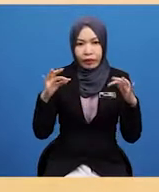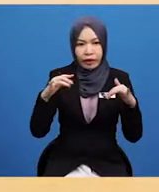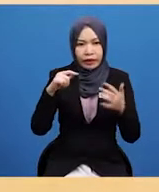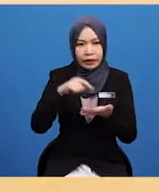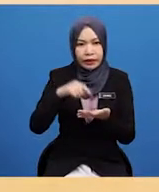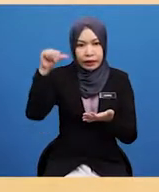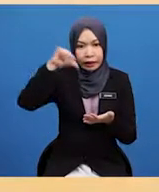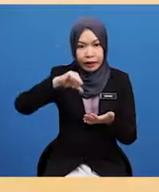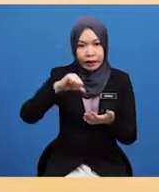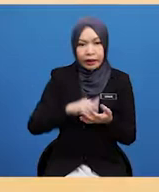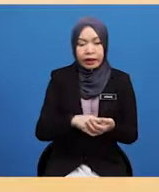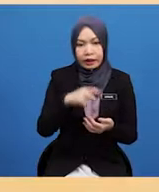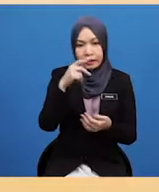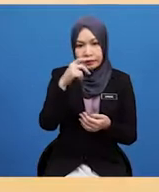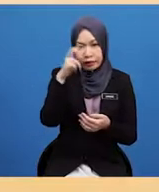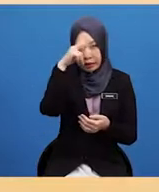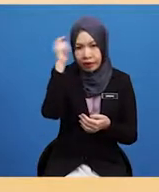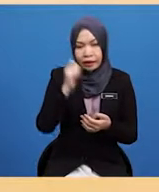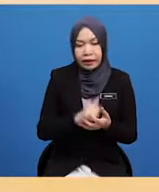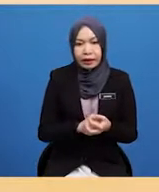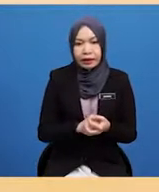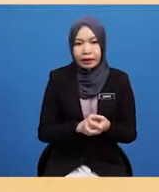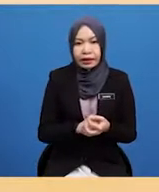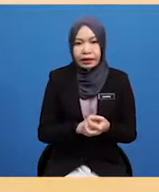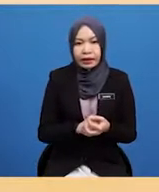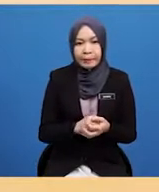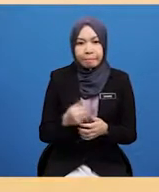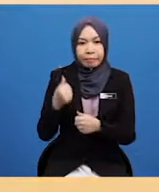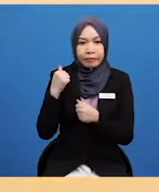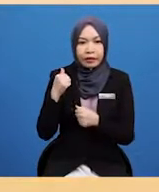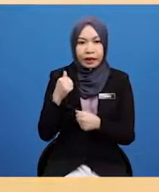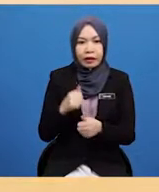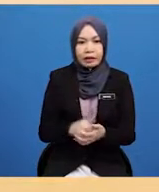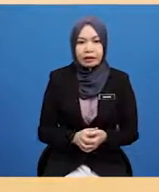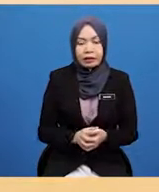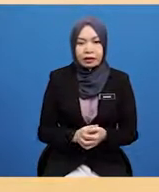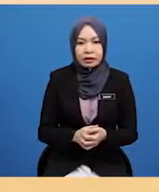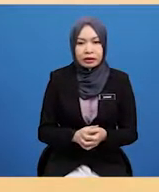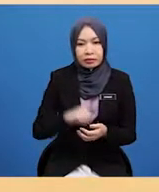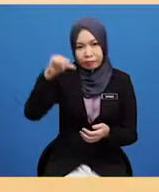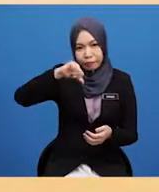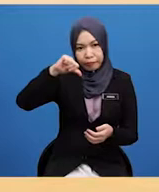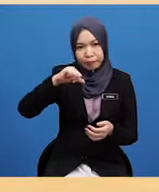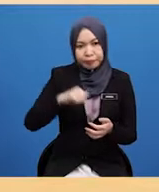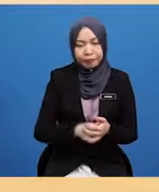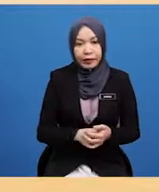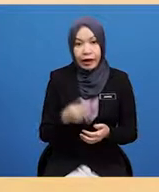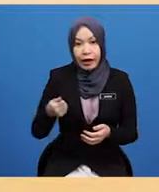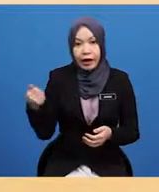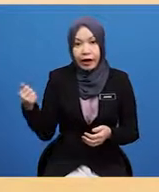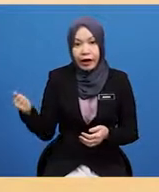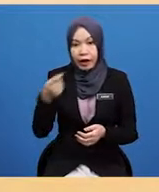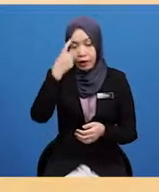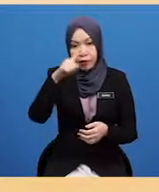senjata kurang moden. Tokoh tempatan hanya menggunakan senjata tradisional, manakala British